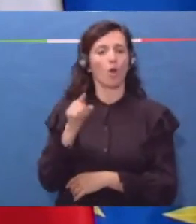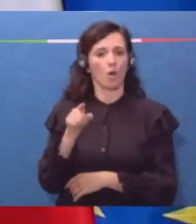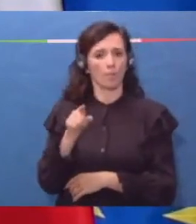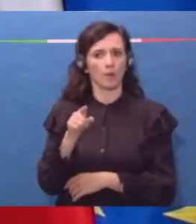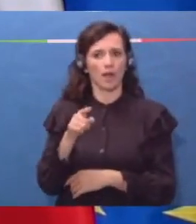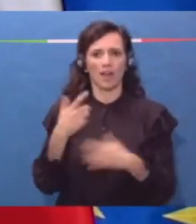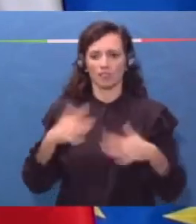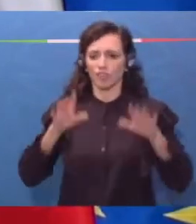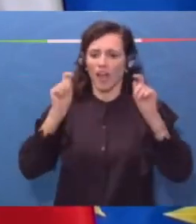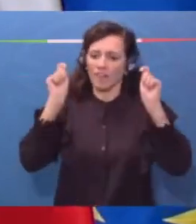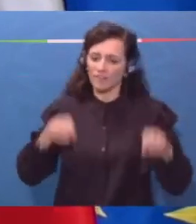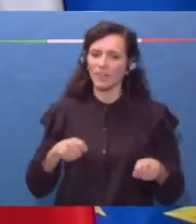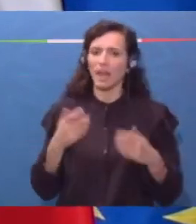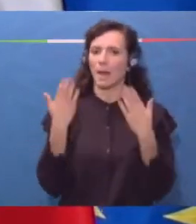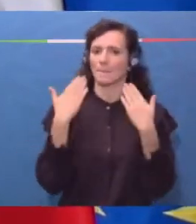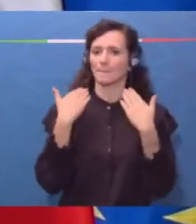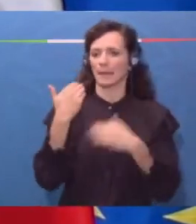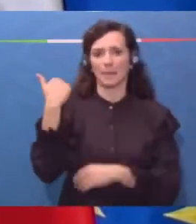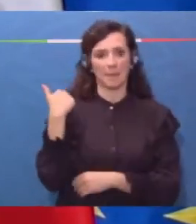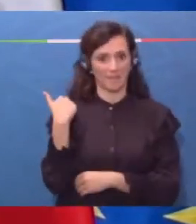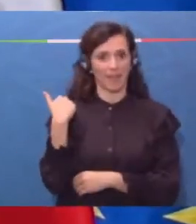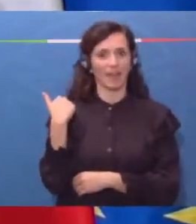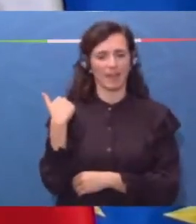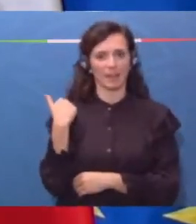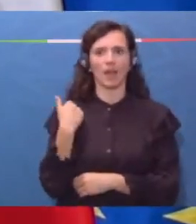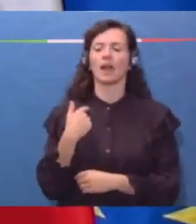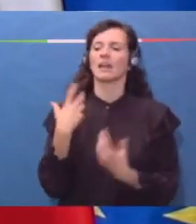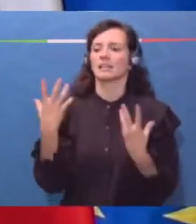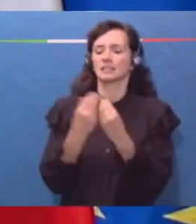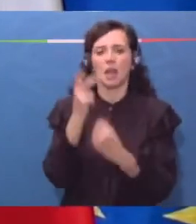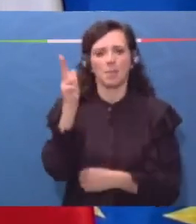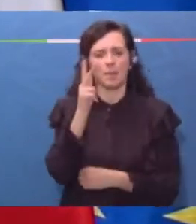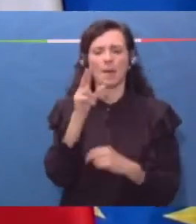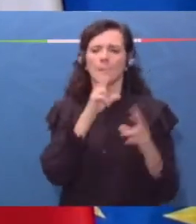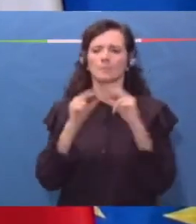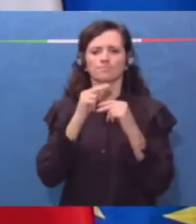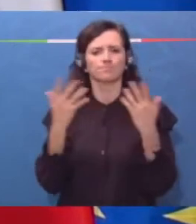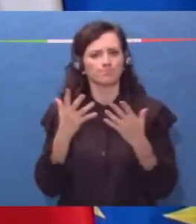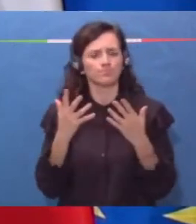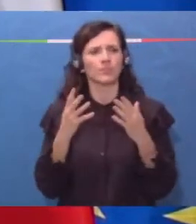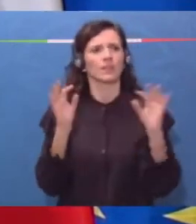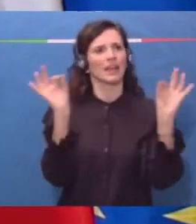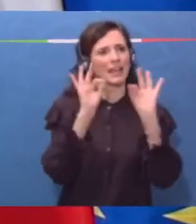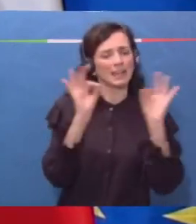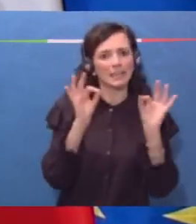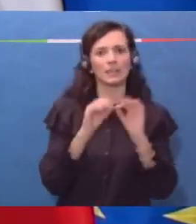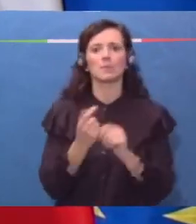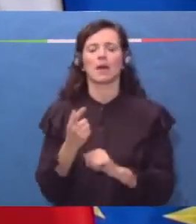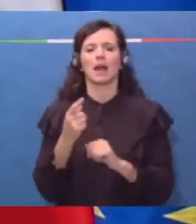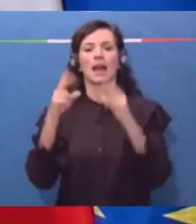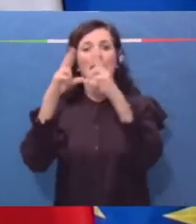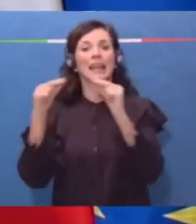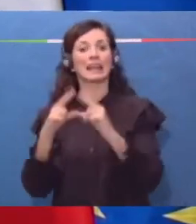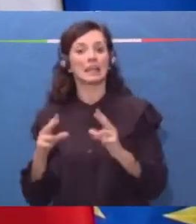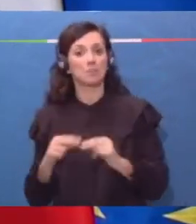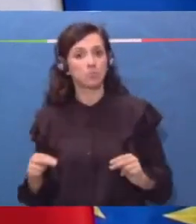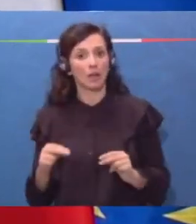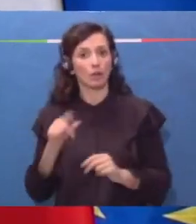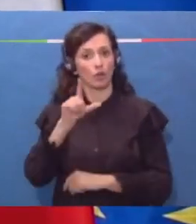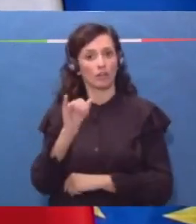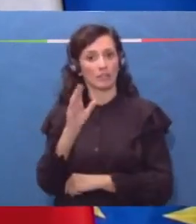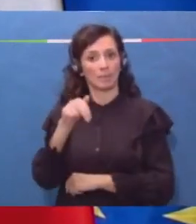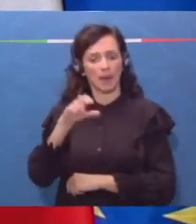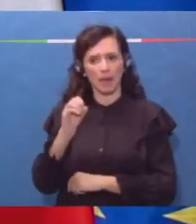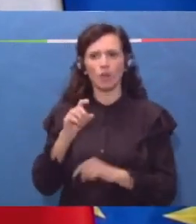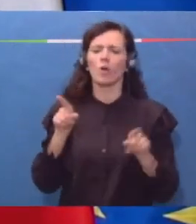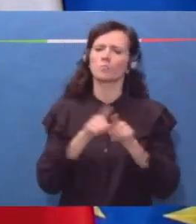in primavera con ATTA. Parleremo di questioni climatiche, del Libano, di altri paesi che ci stanno a cuore.